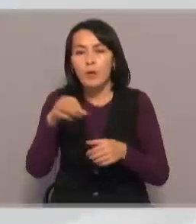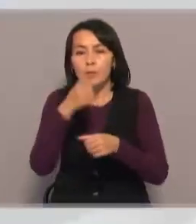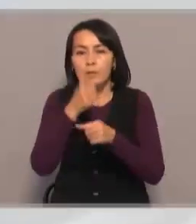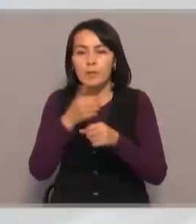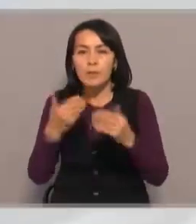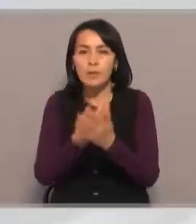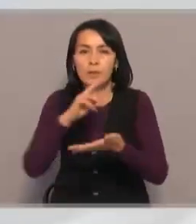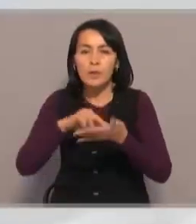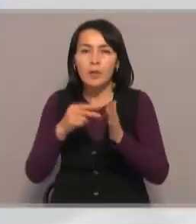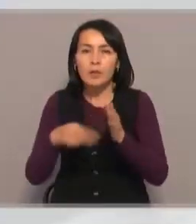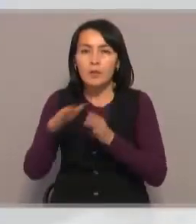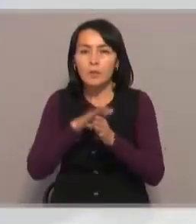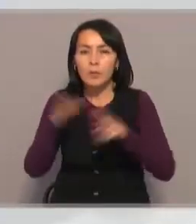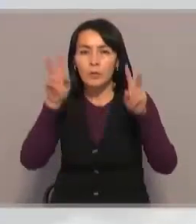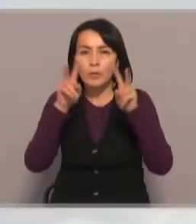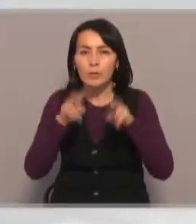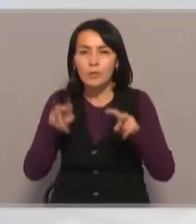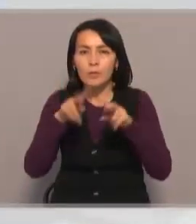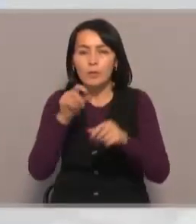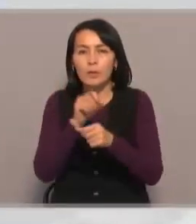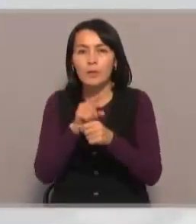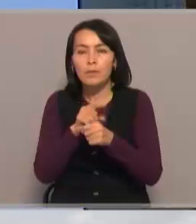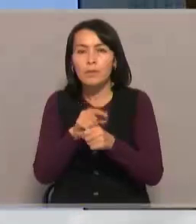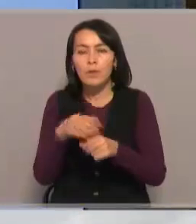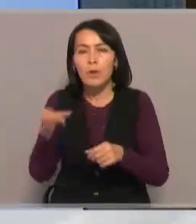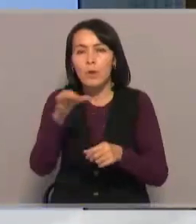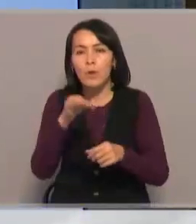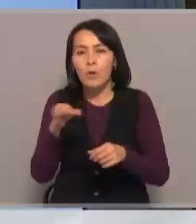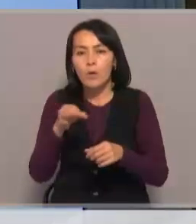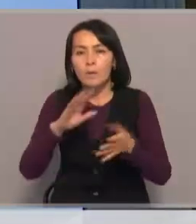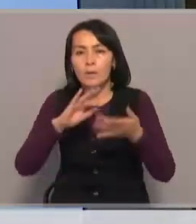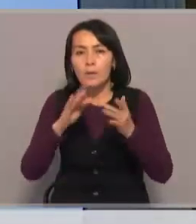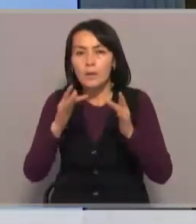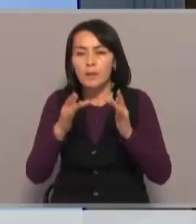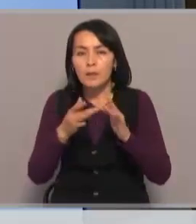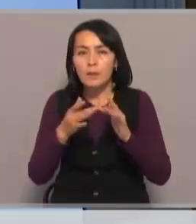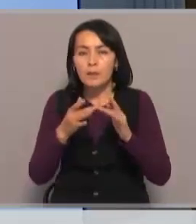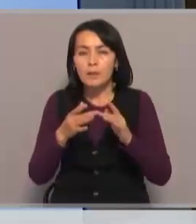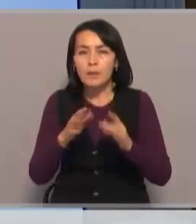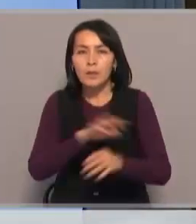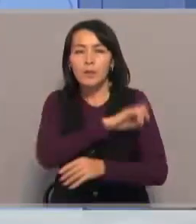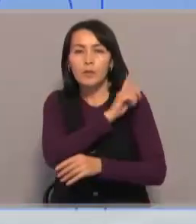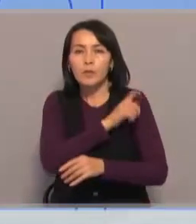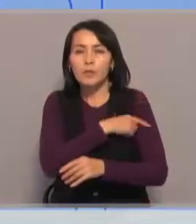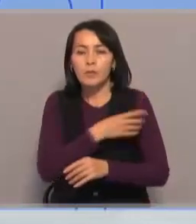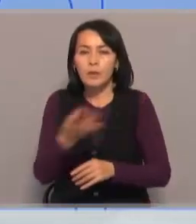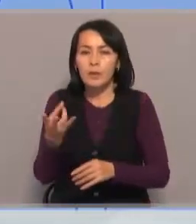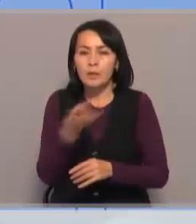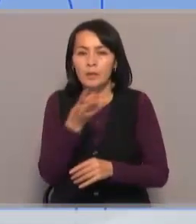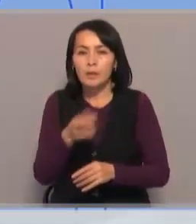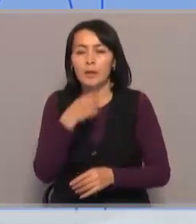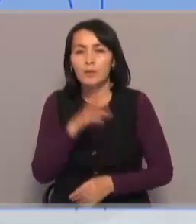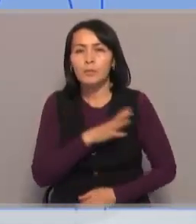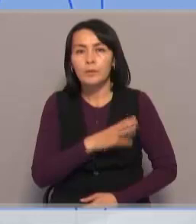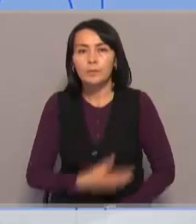басшысы жаңа жобаларды толық зерттеп, зерделеуді тапсырды. Өңірдегі интернетке қолжетімділікті күшейтудің қажеттілігін де